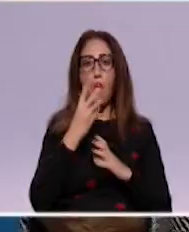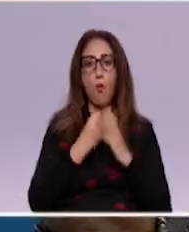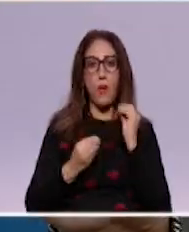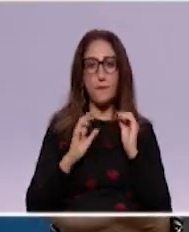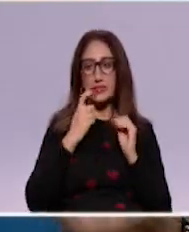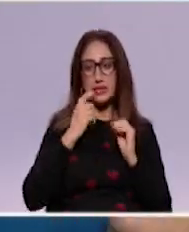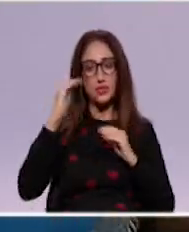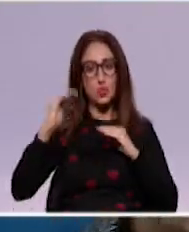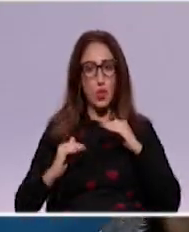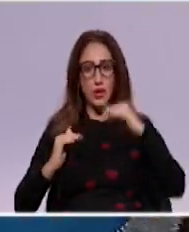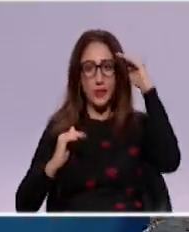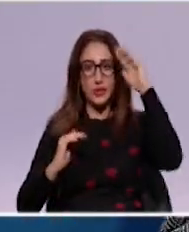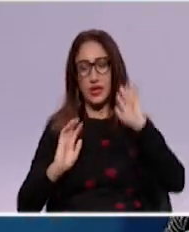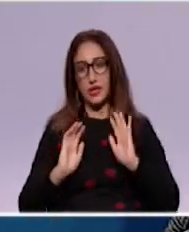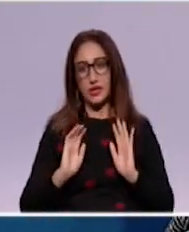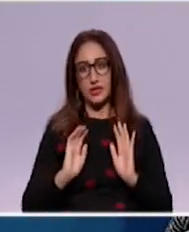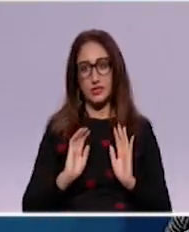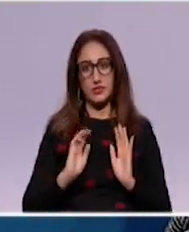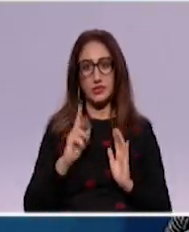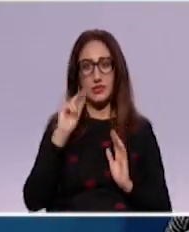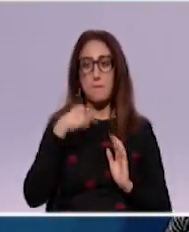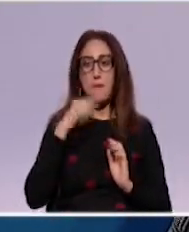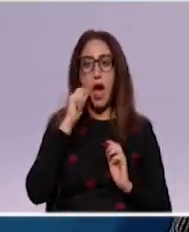حسب السن فبتعمل كده في ابوك